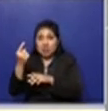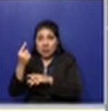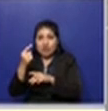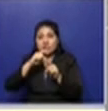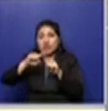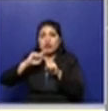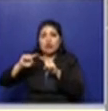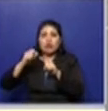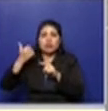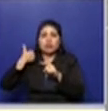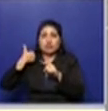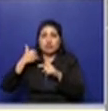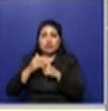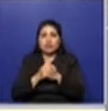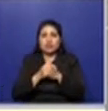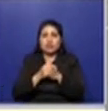การ